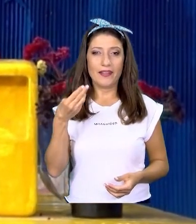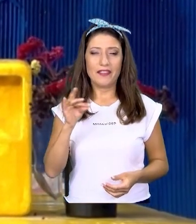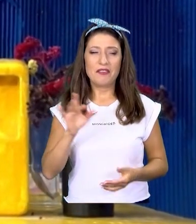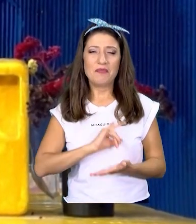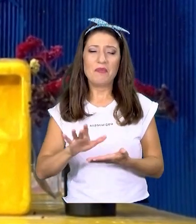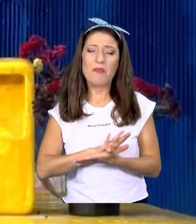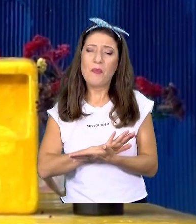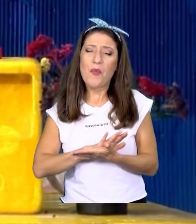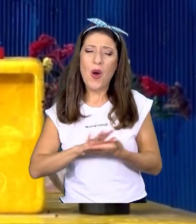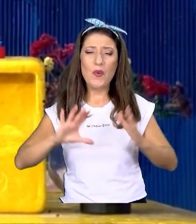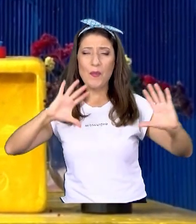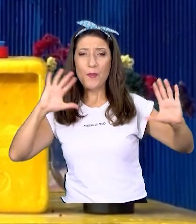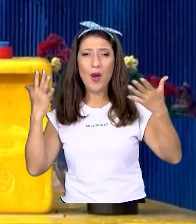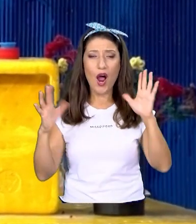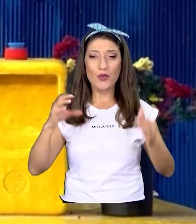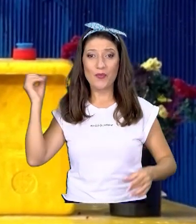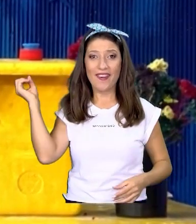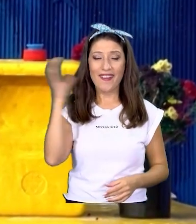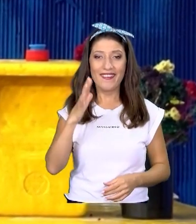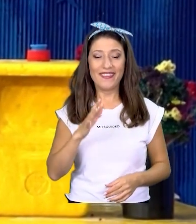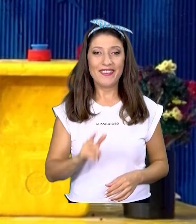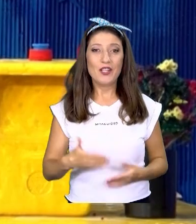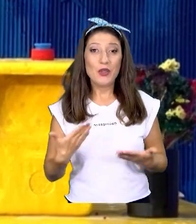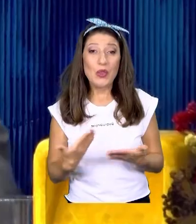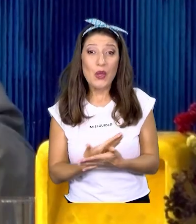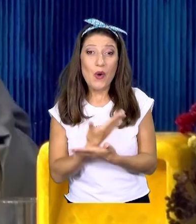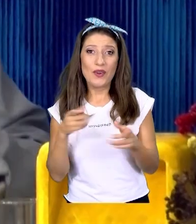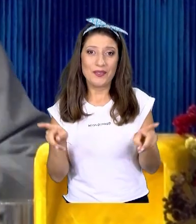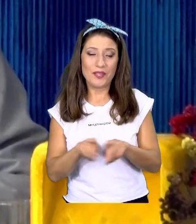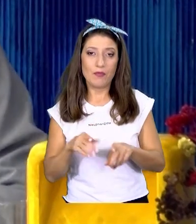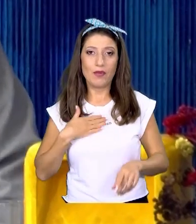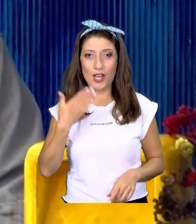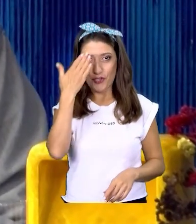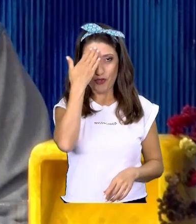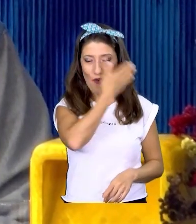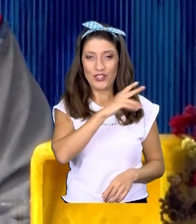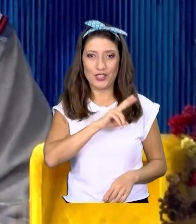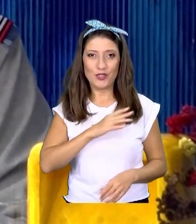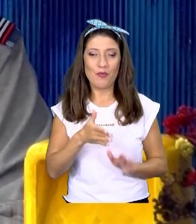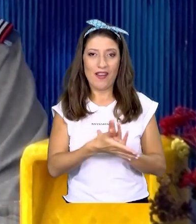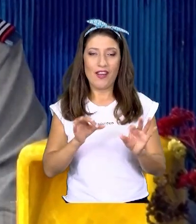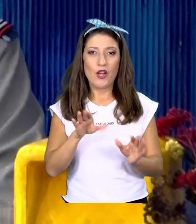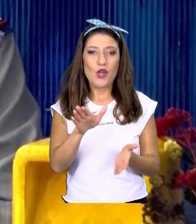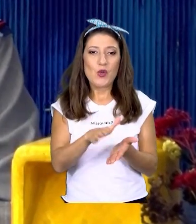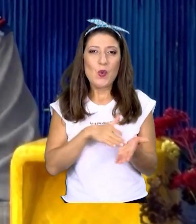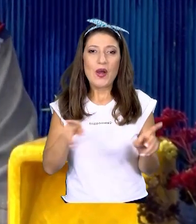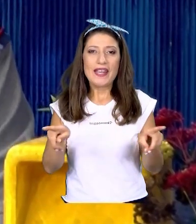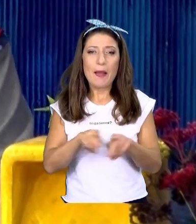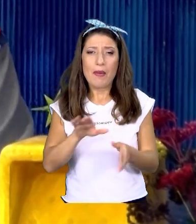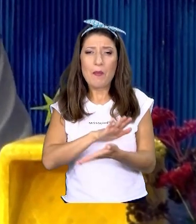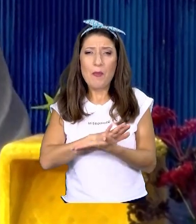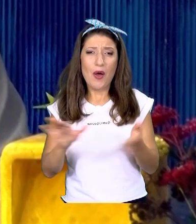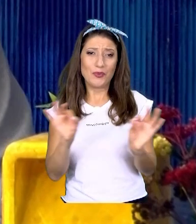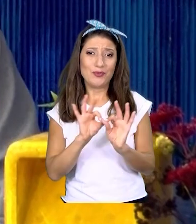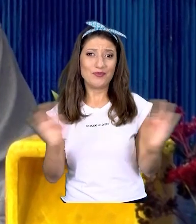մաքուր է, փայլում է արևին, որ ասես նոպ նոր լինի, ինչպես մեր ժողովուրդն է սիրում ասել, յուղը վրան, բաս